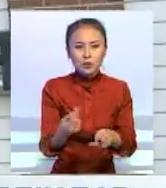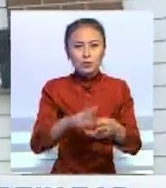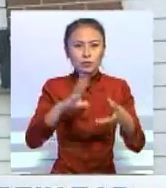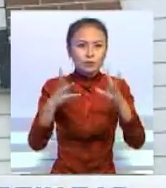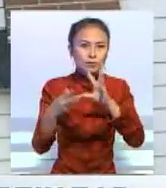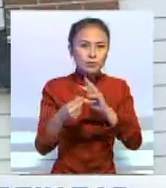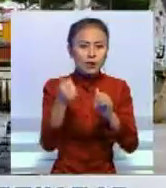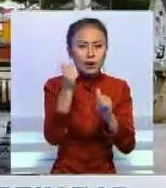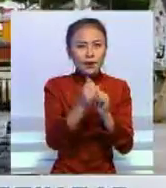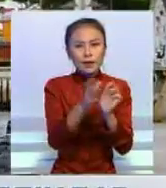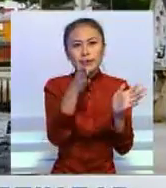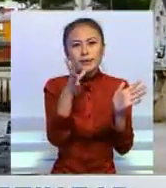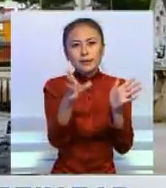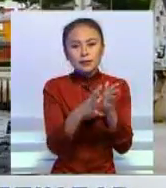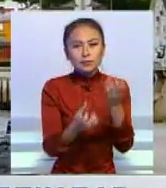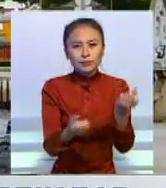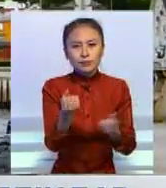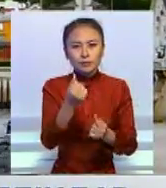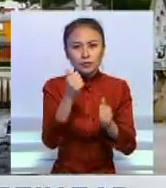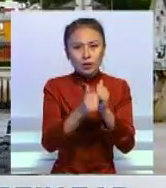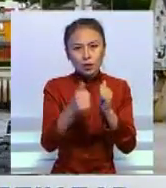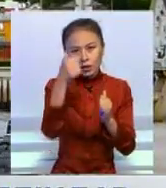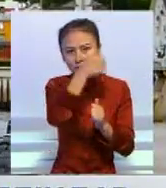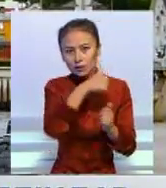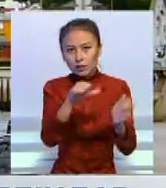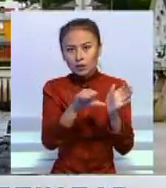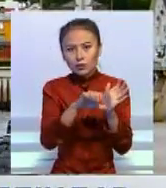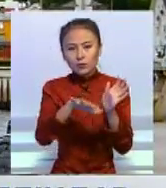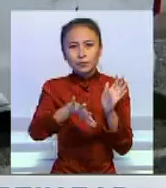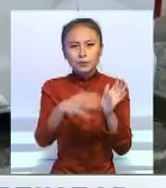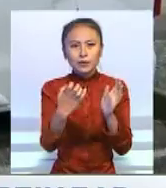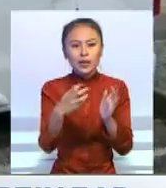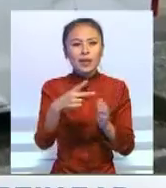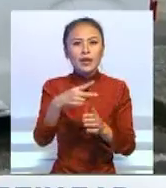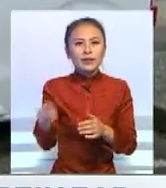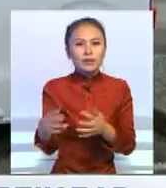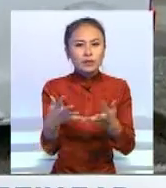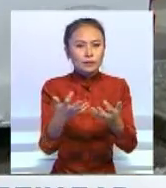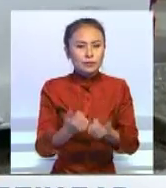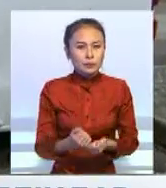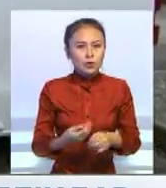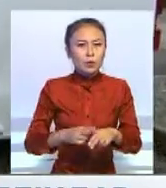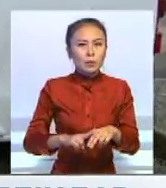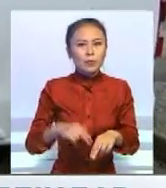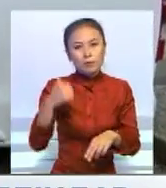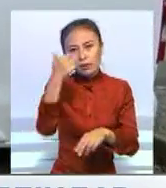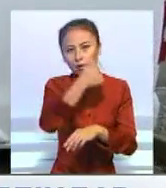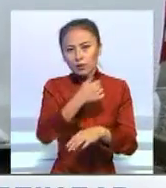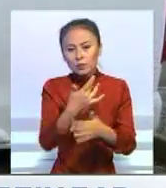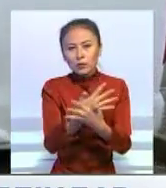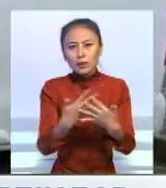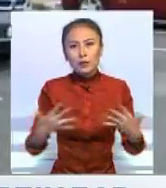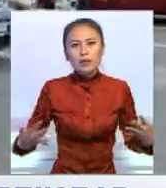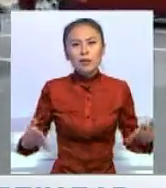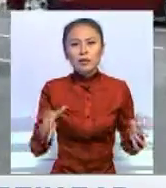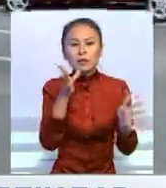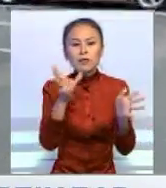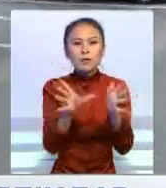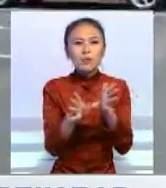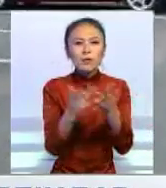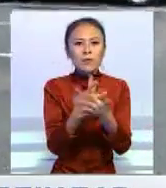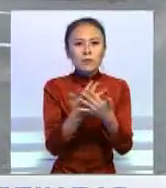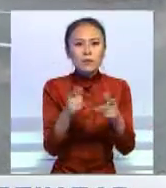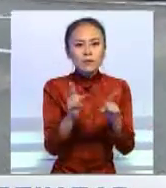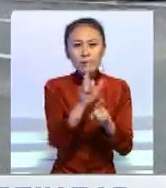Нәтижесінде әр электр көлігінің иесі жыл сайын 6,5 мың евро үнемдейді. Дегенмен билік елдің басқа да өңірлерінде электромобильдер